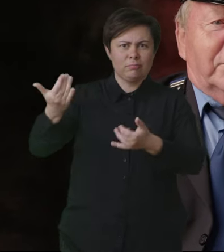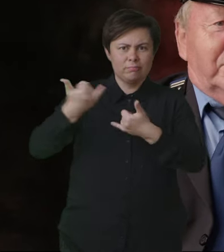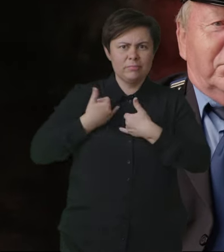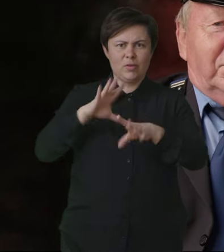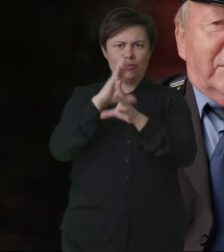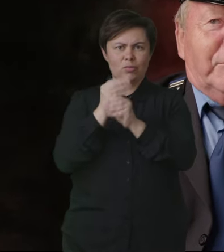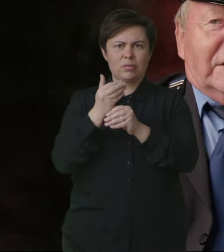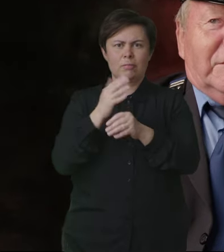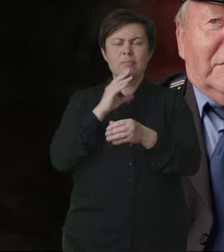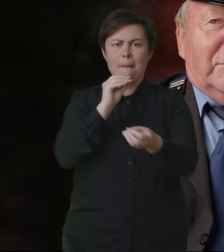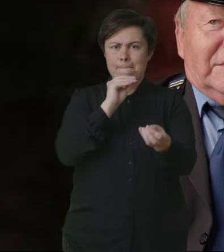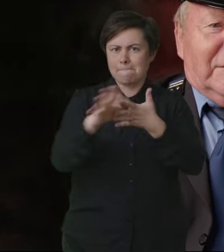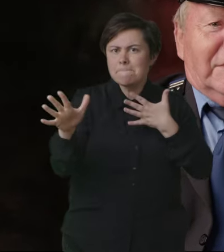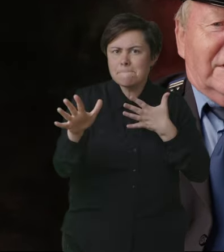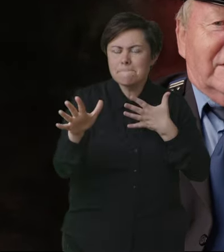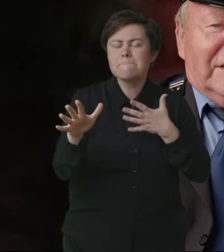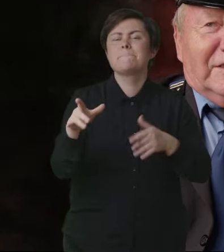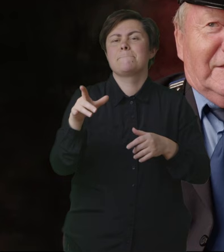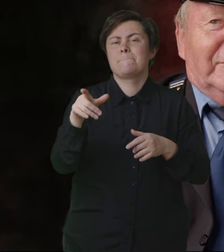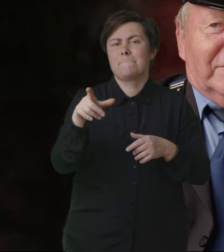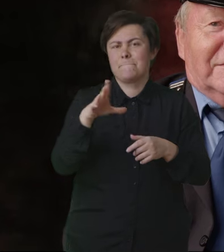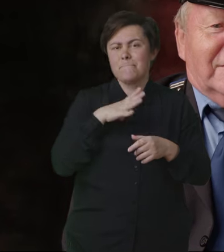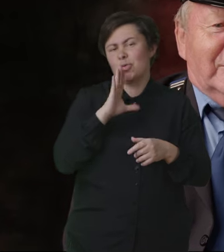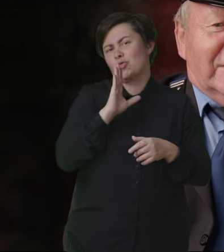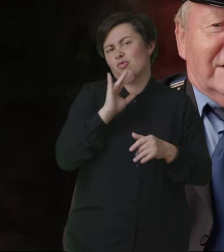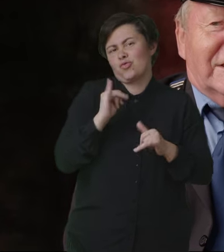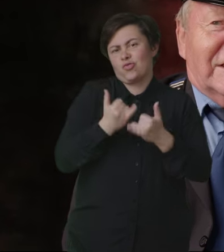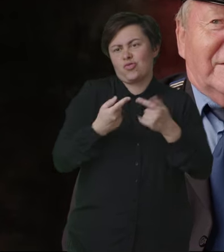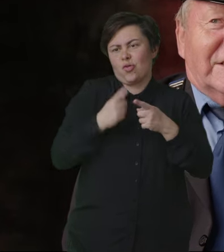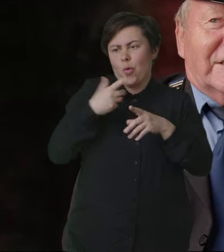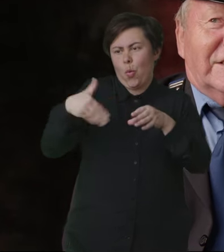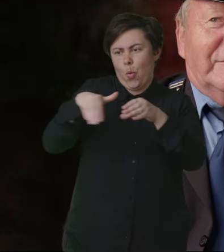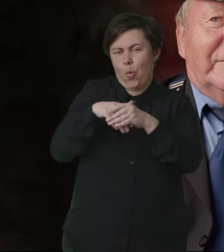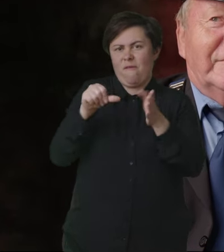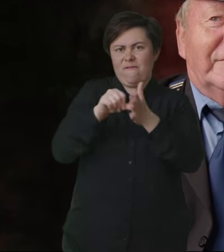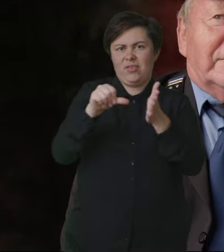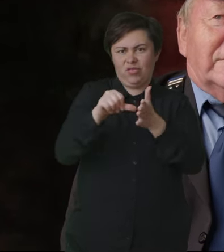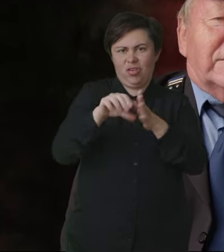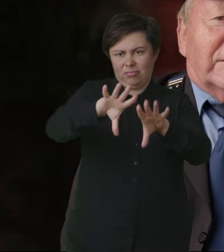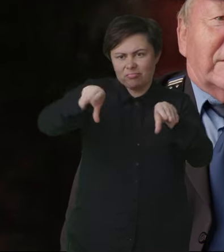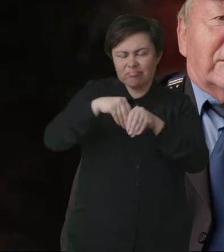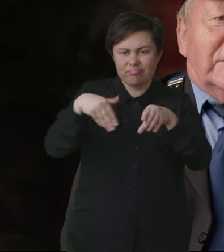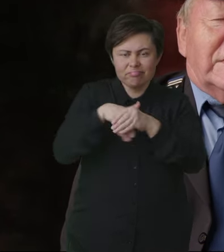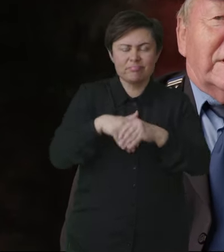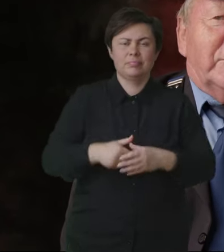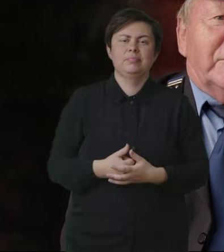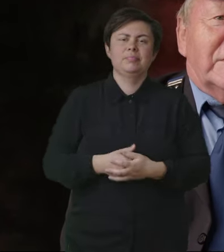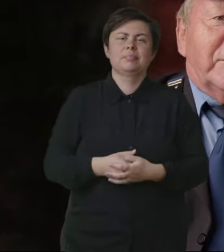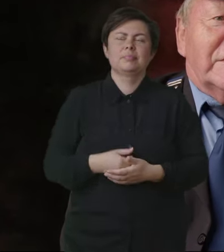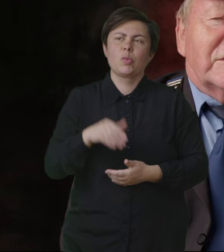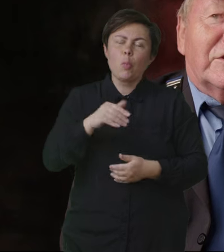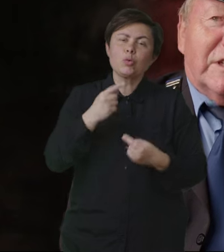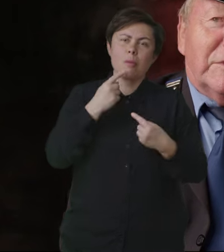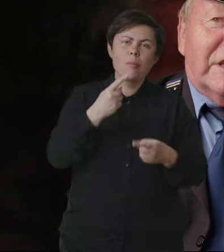wszystko bezpłatnie. Myśmy tam byli tylko jako uczestnicy tej wycieczki. To jest takie,